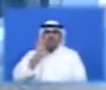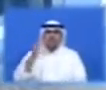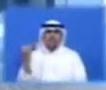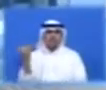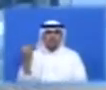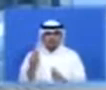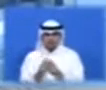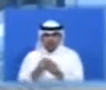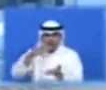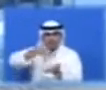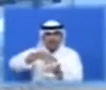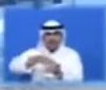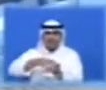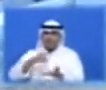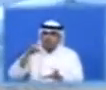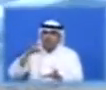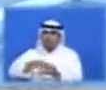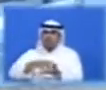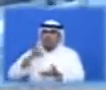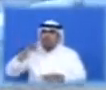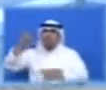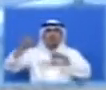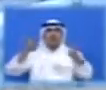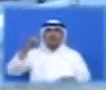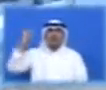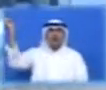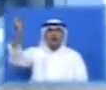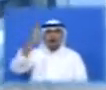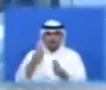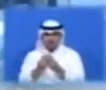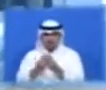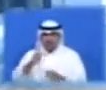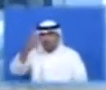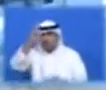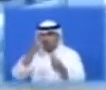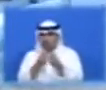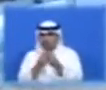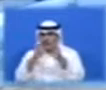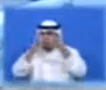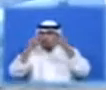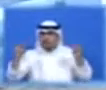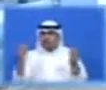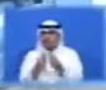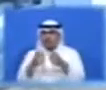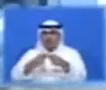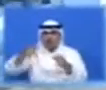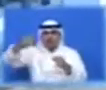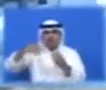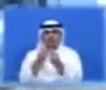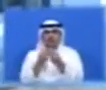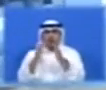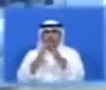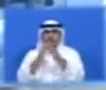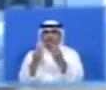طريق مكاتبنا في الخارج سواء في الأردن وبيروت والقاهرة ودول الخليج وشمال أفريقيا